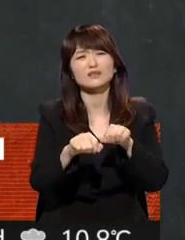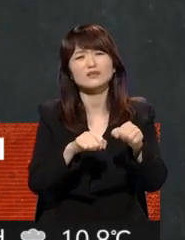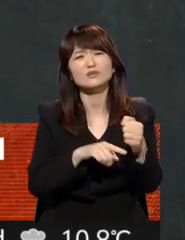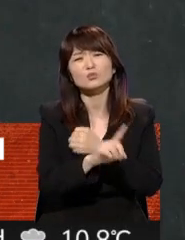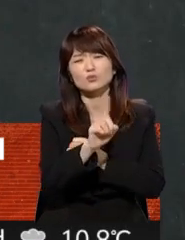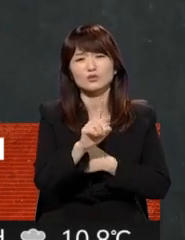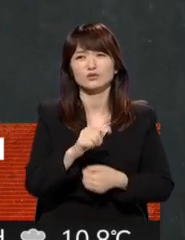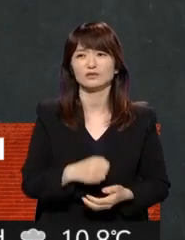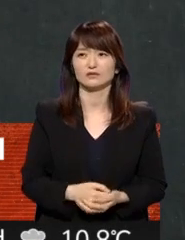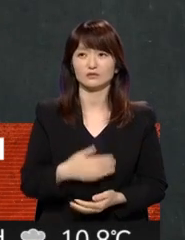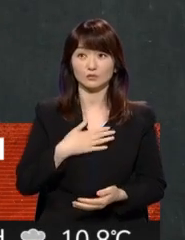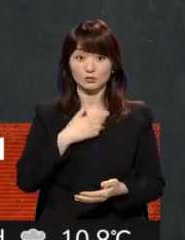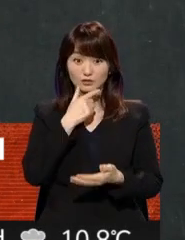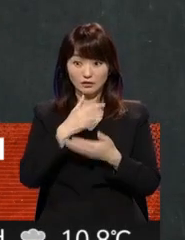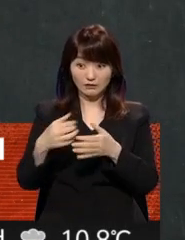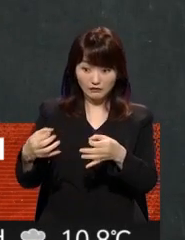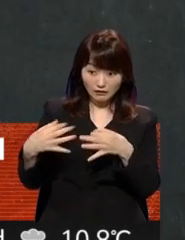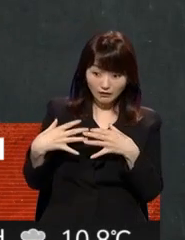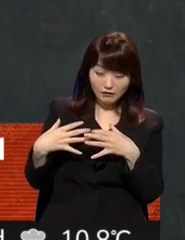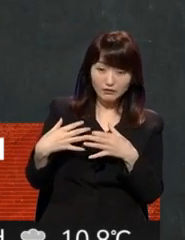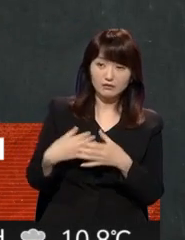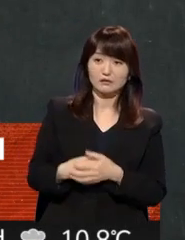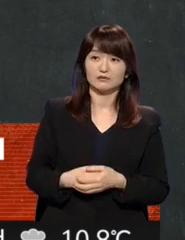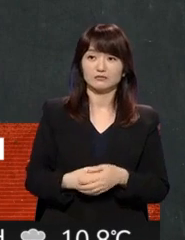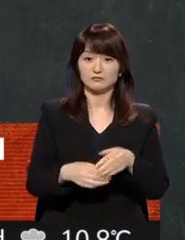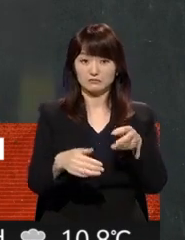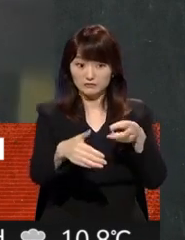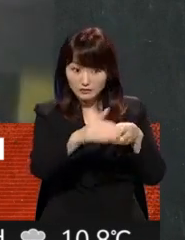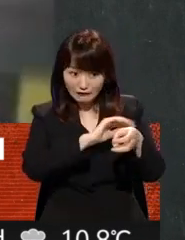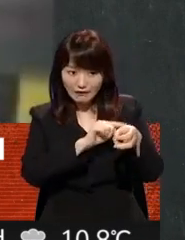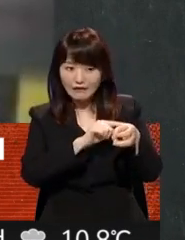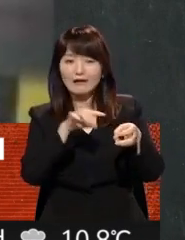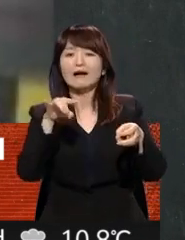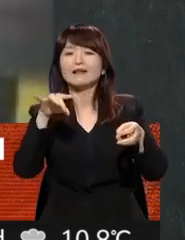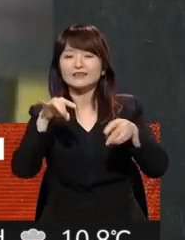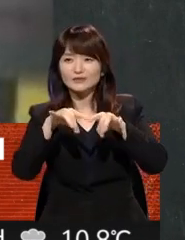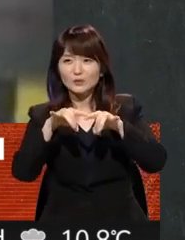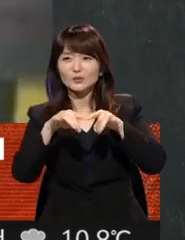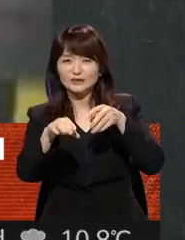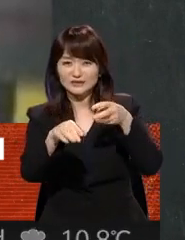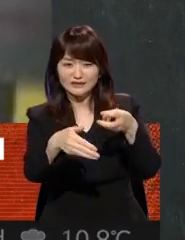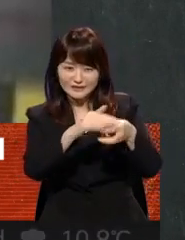저도 속았을 것 같아요 카니발이 전기차가 나왔구나